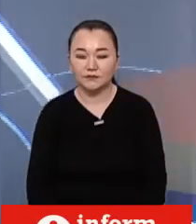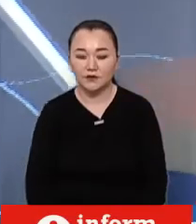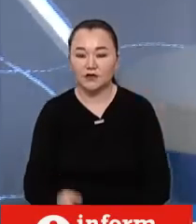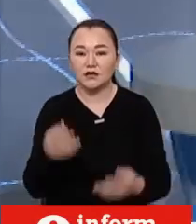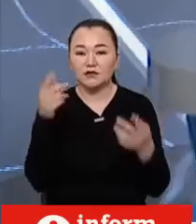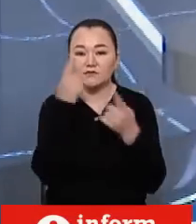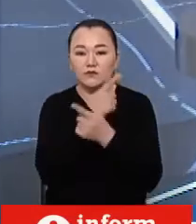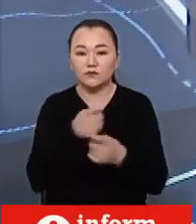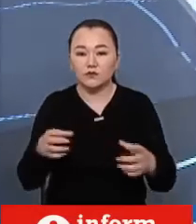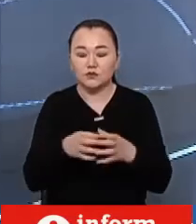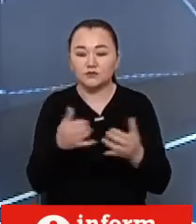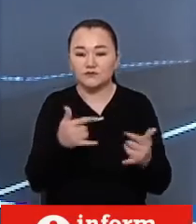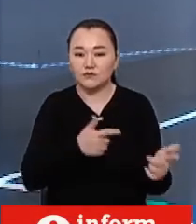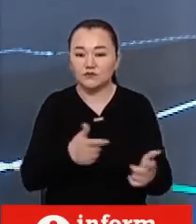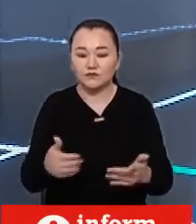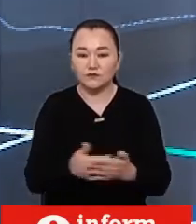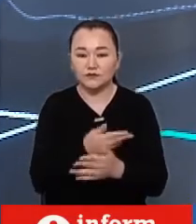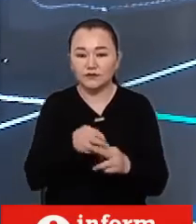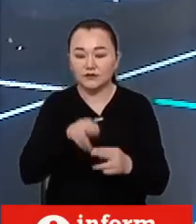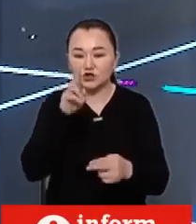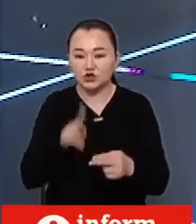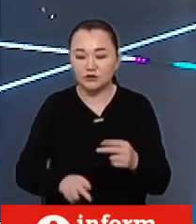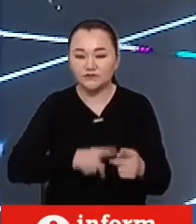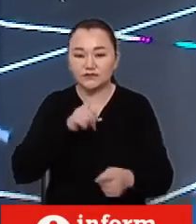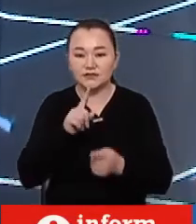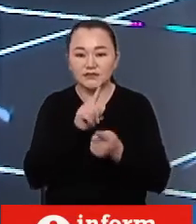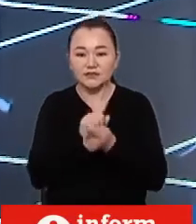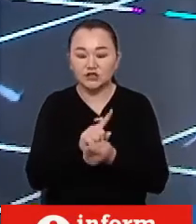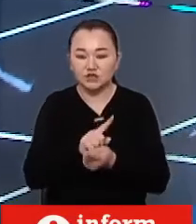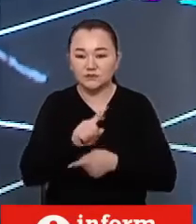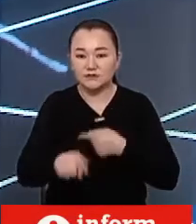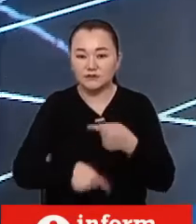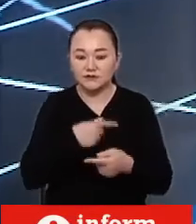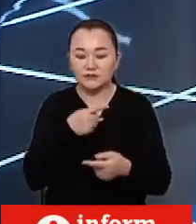Информ бюро ұжымының бүгінге дайындаған жаңалықтары осымен тәмам. Эфирде келесі түскенше сау болыңыздар.